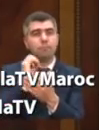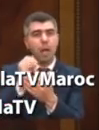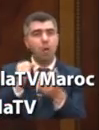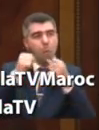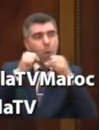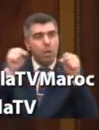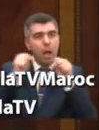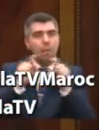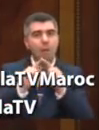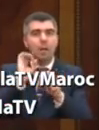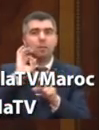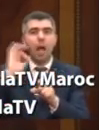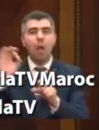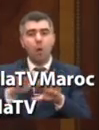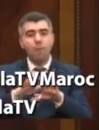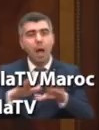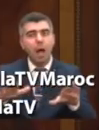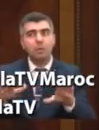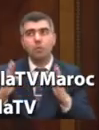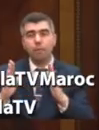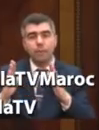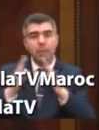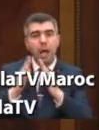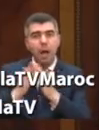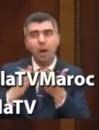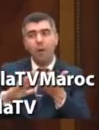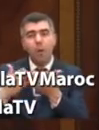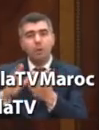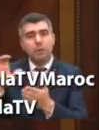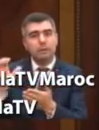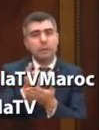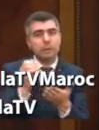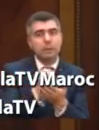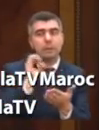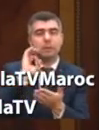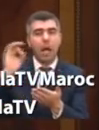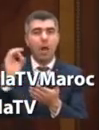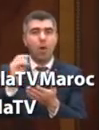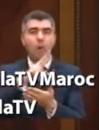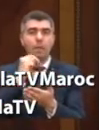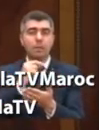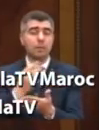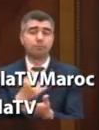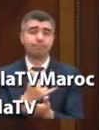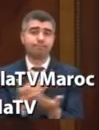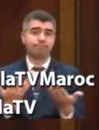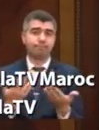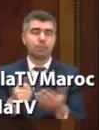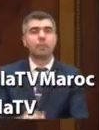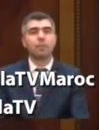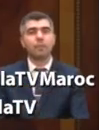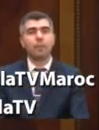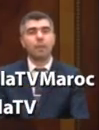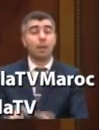فهل قدر هذا الشعب أن يتحمل لوحده كل هذه السياسات الجائرة التي تستهدفه؟ هل قدر هذا